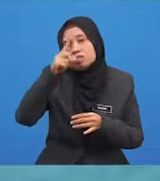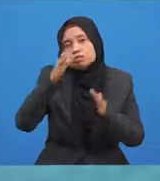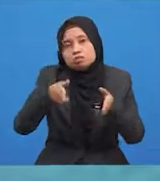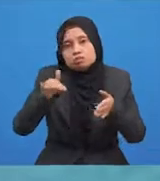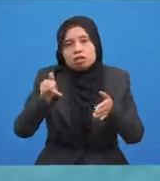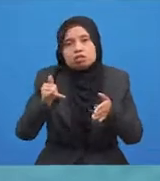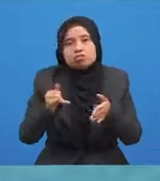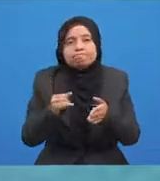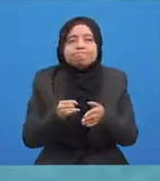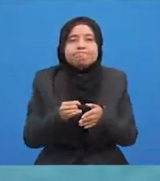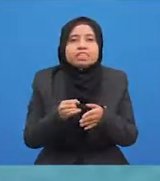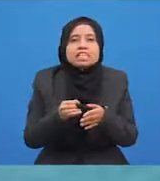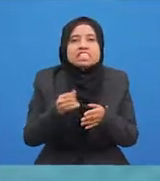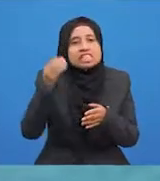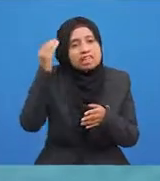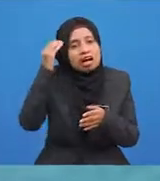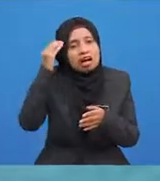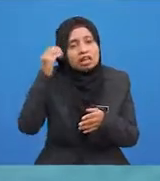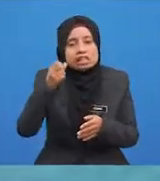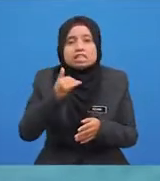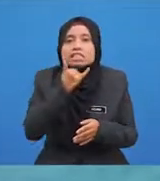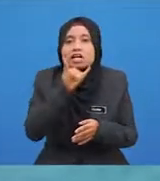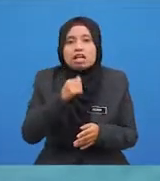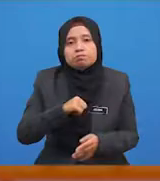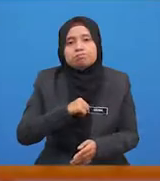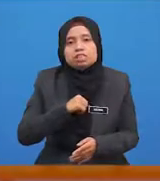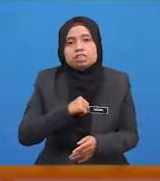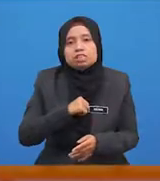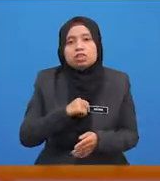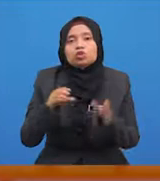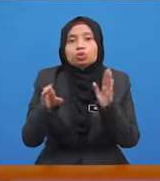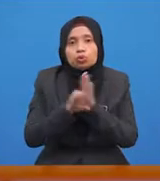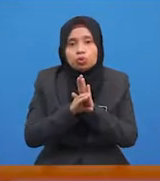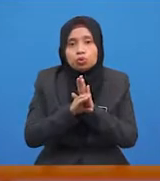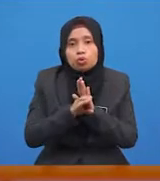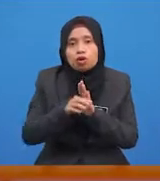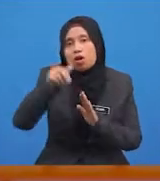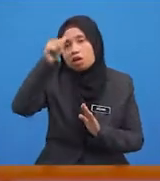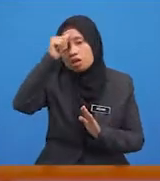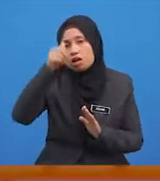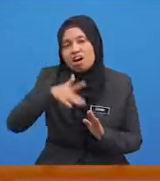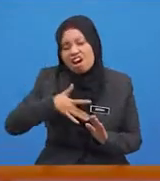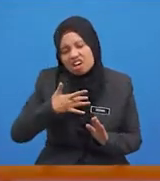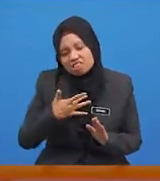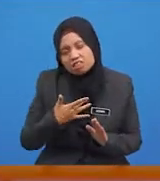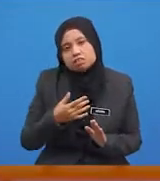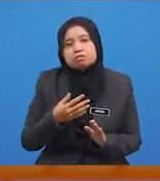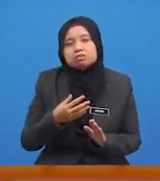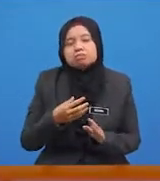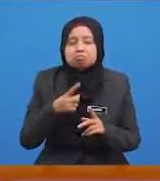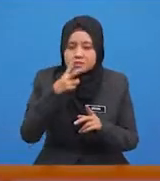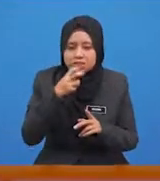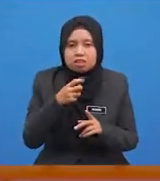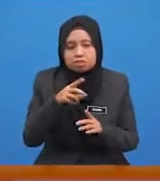yang menginsafi atas kesalahan diri. Sebagai contoh, ayah berasa menyesal kerana